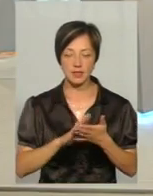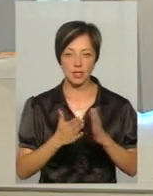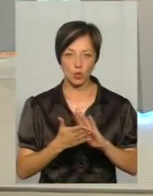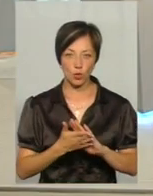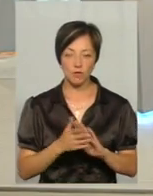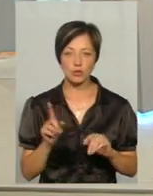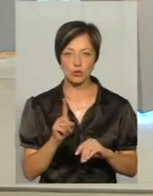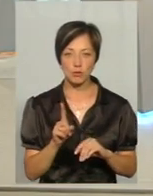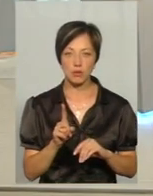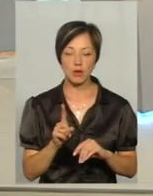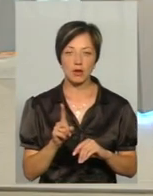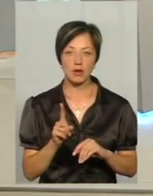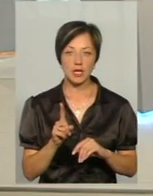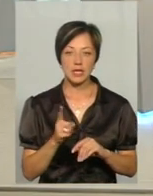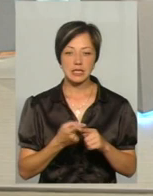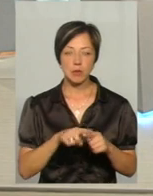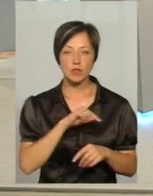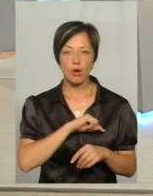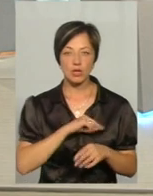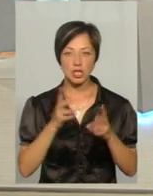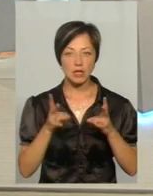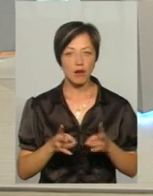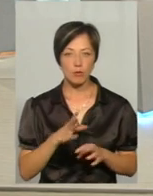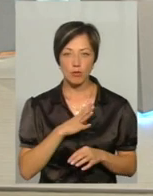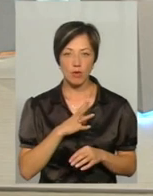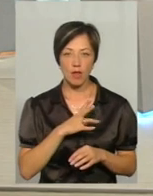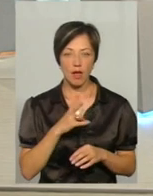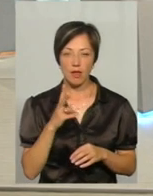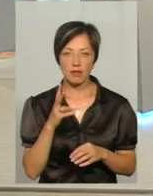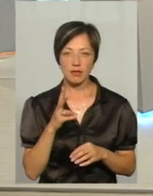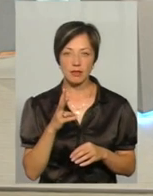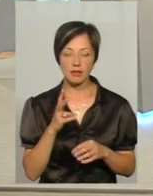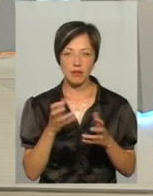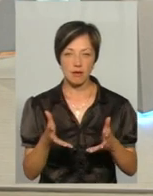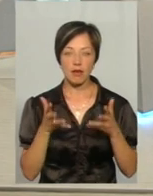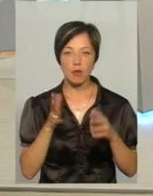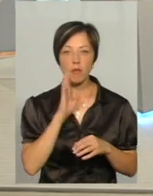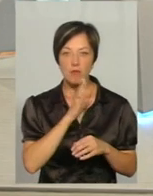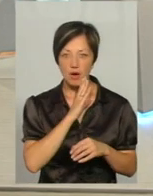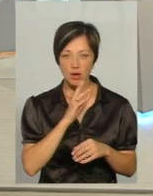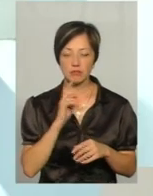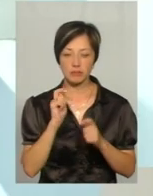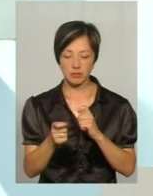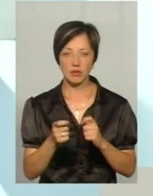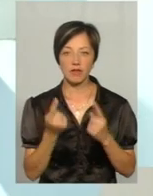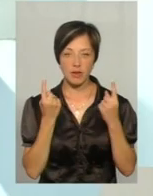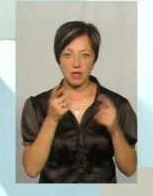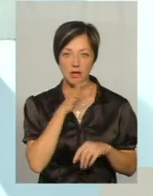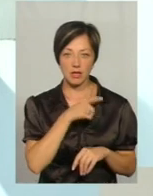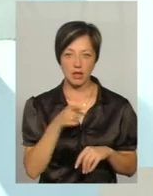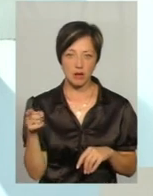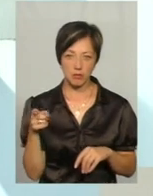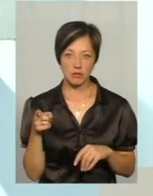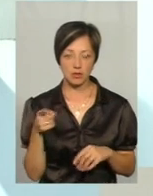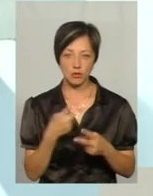середовище для того, щоб у них ця психологічна травма була, ну, мінімізована. Тому що мати отримає доволі великий